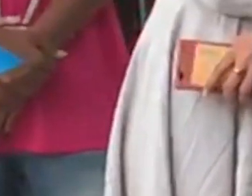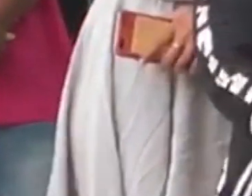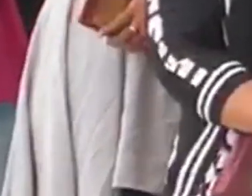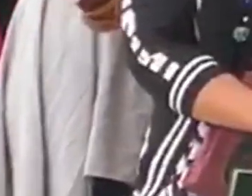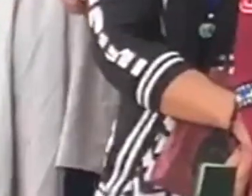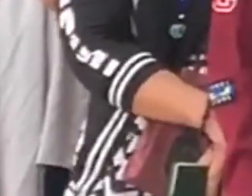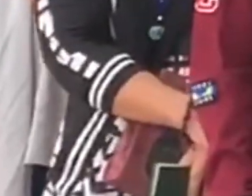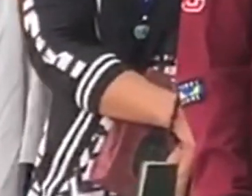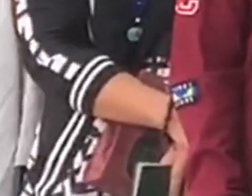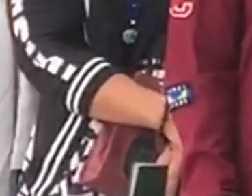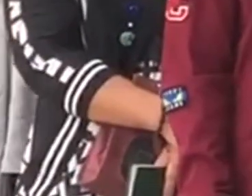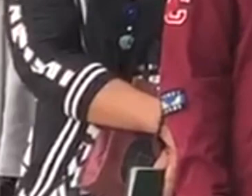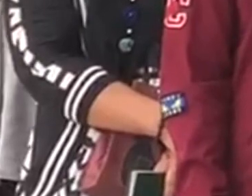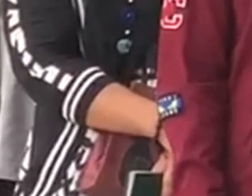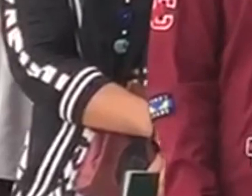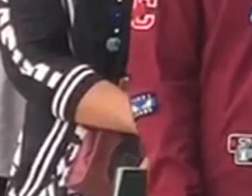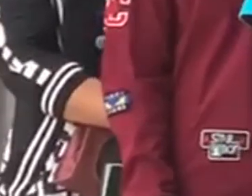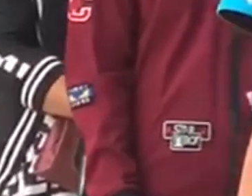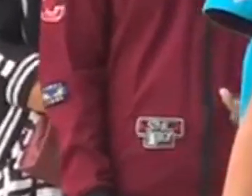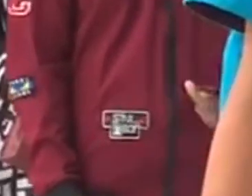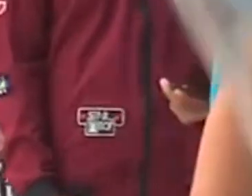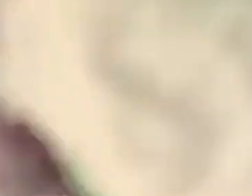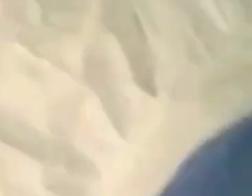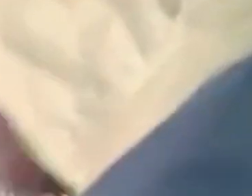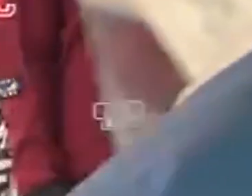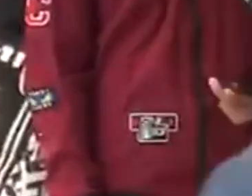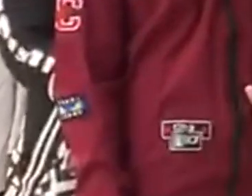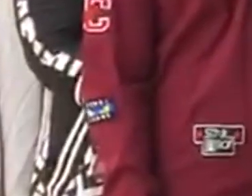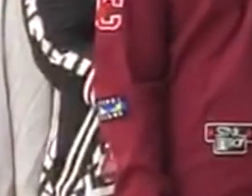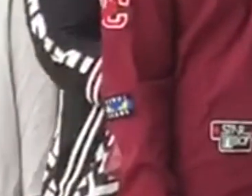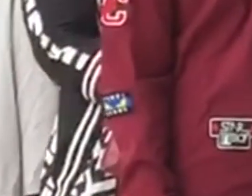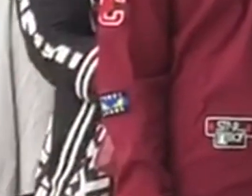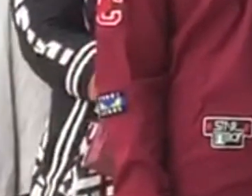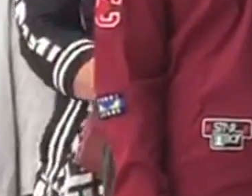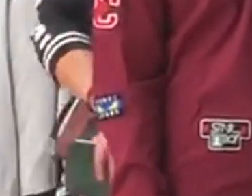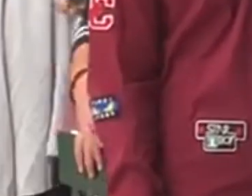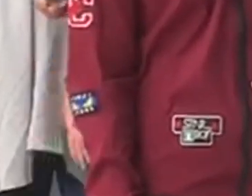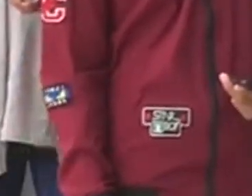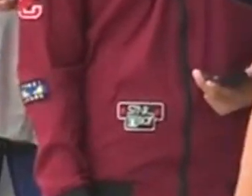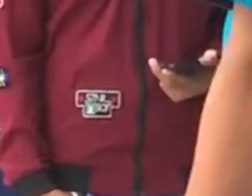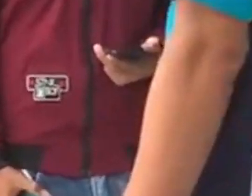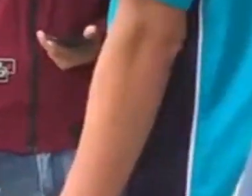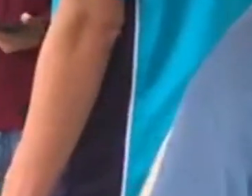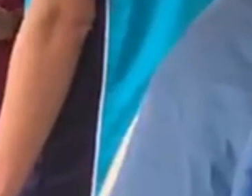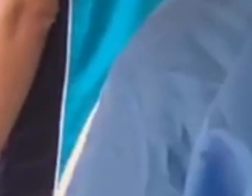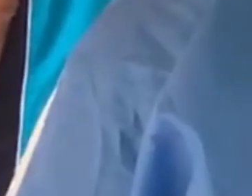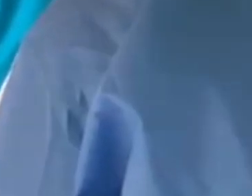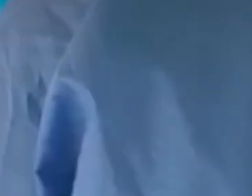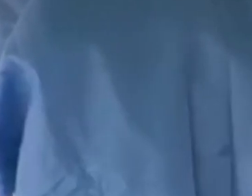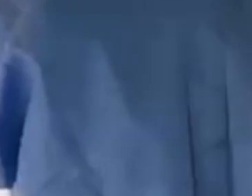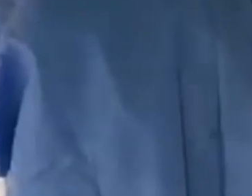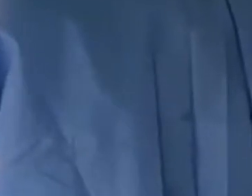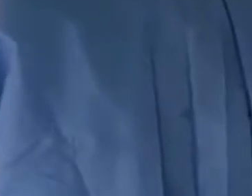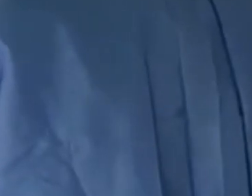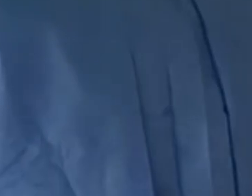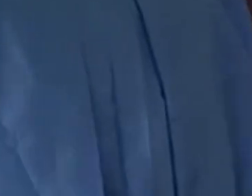68,829 warga asing yang mempunyai dokumen perjalanan telah pun disaring.